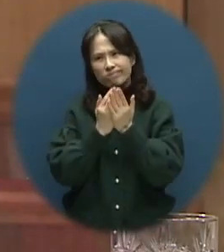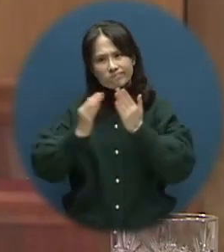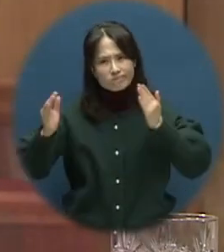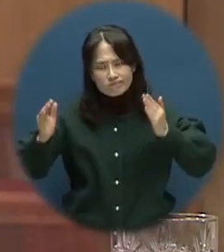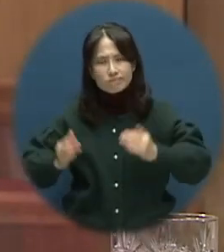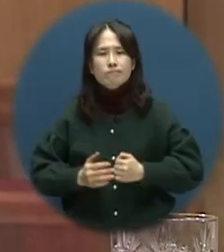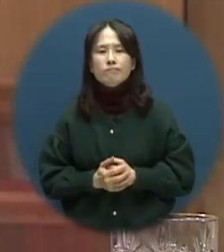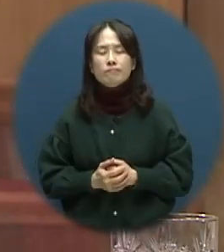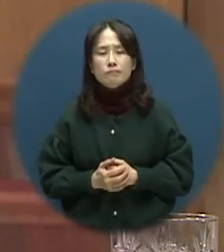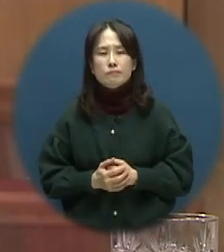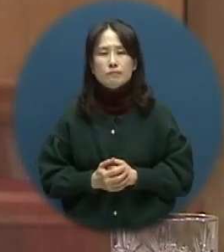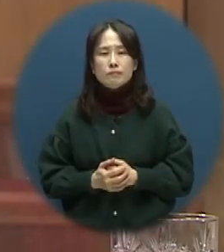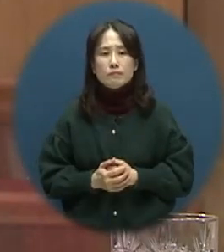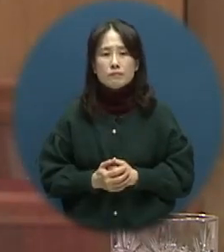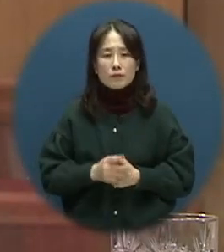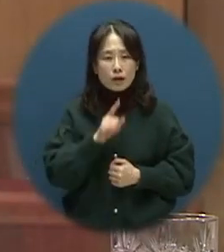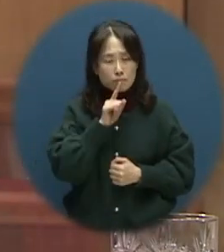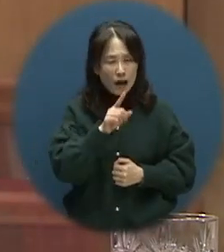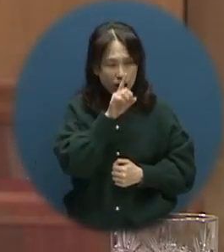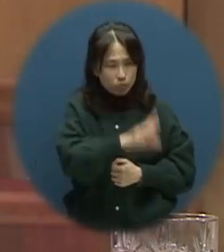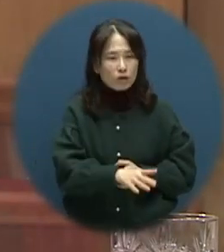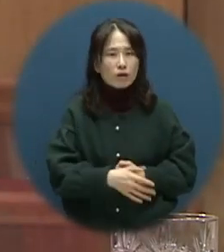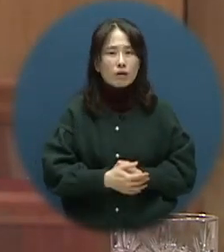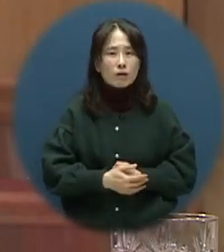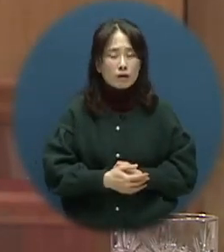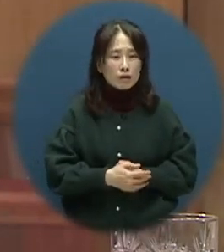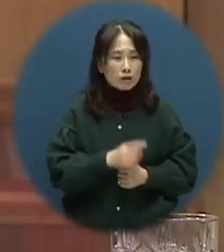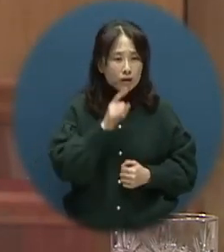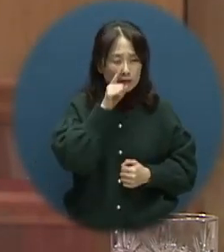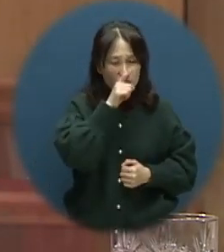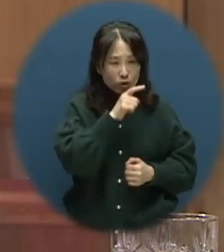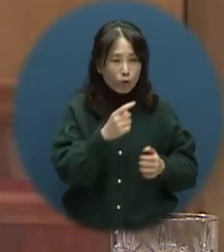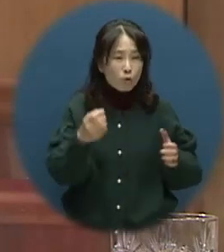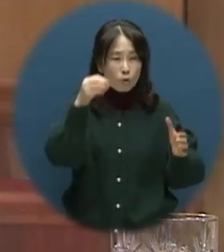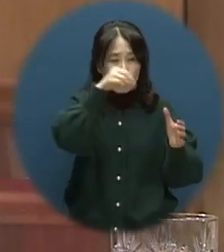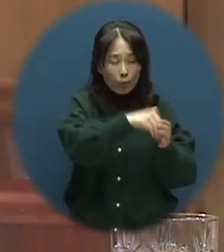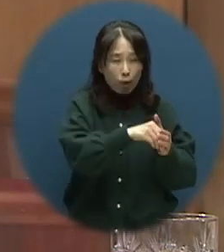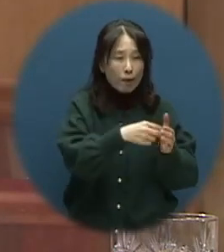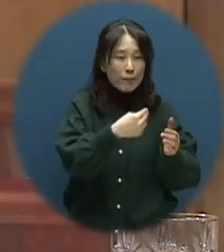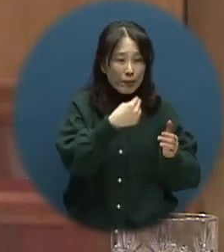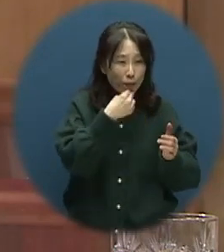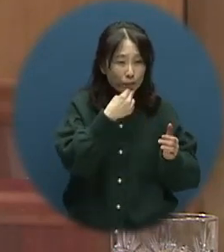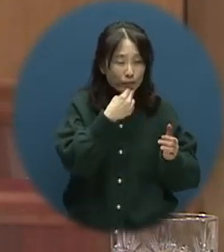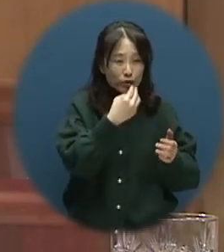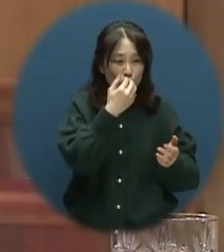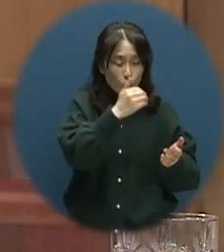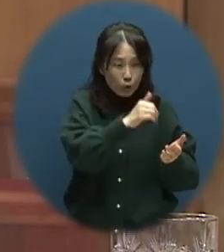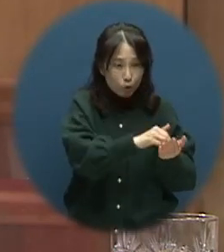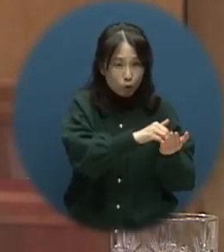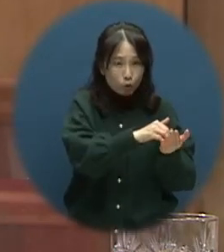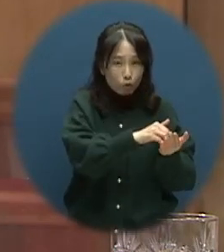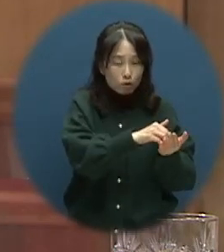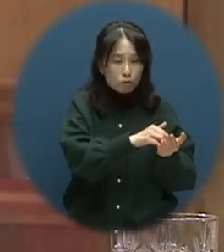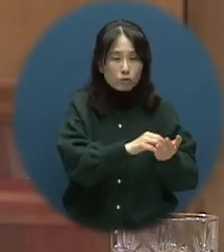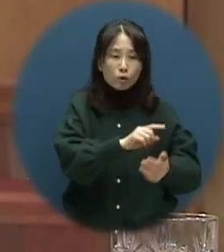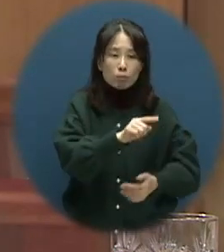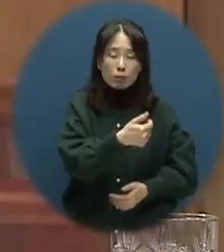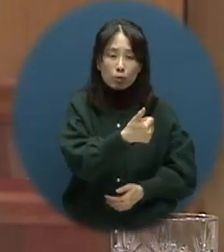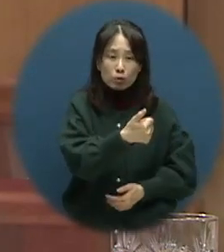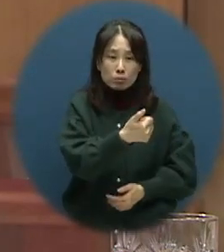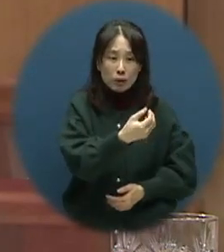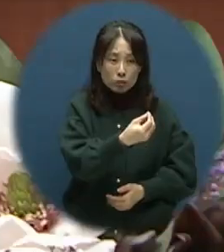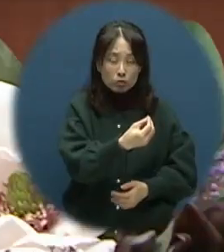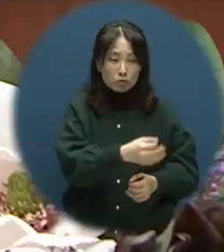말이 안 되죠. 예. 쓰레기 안 들어간 시멘트라고 해도 그게 그러면 150만 원이 뭐 1,500만 원